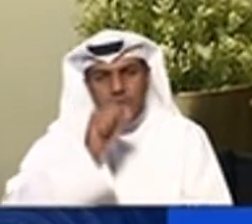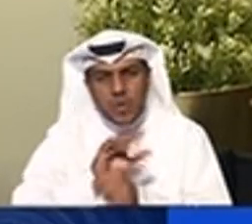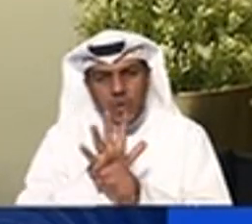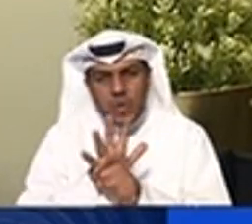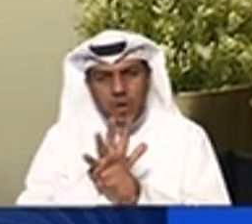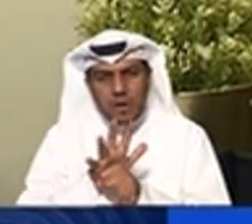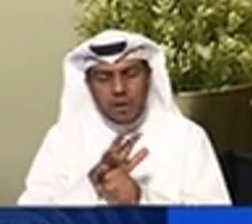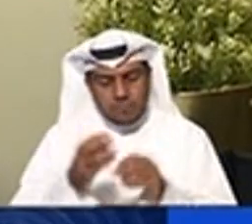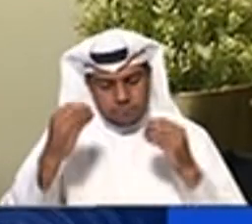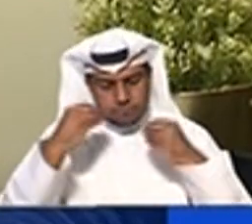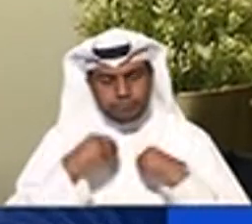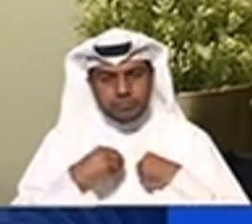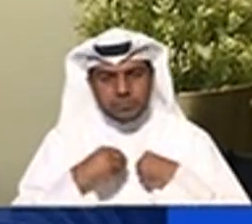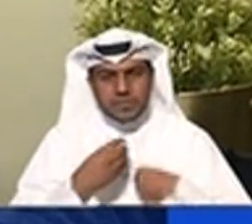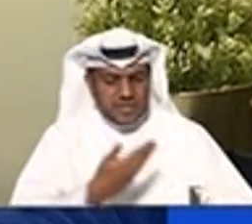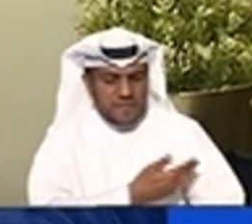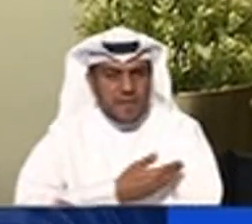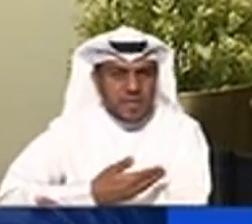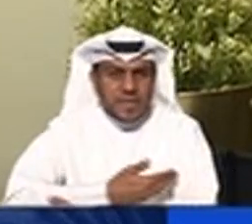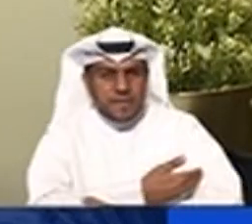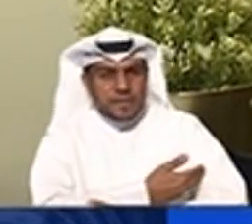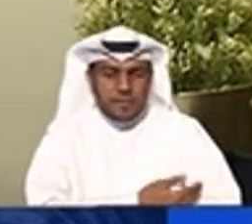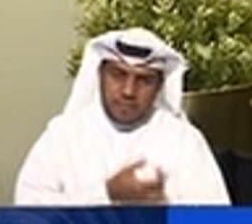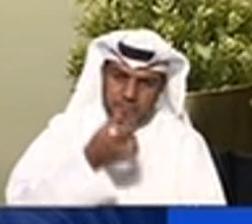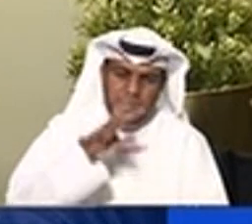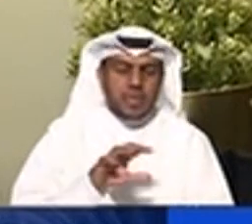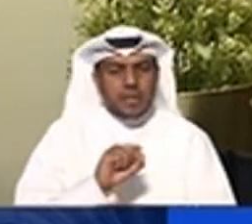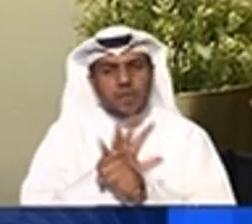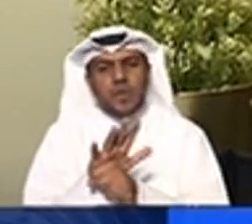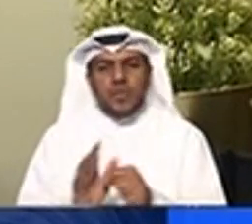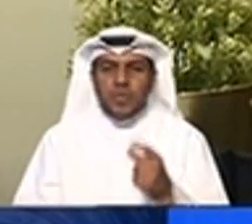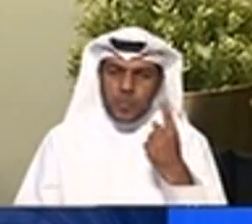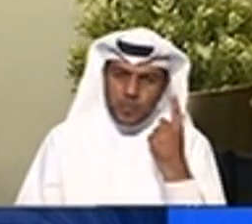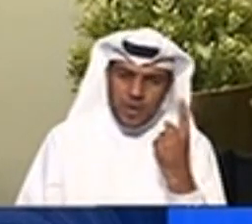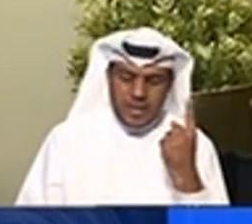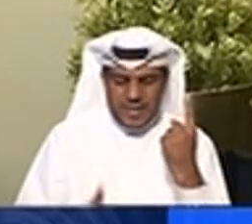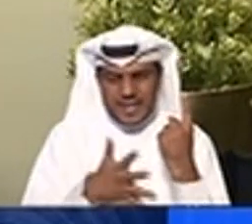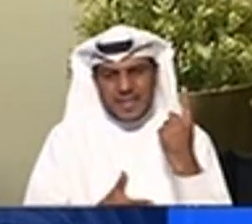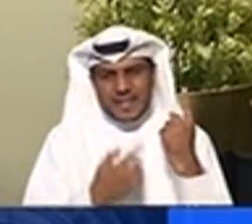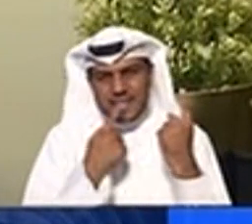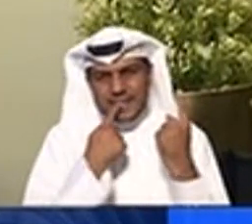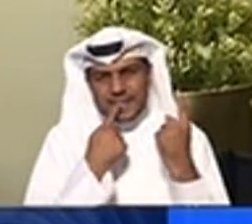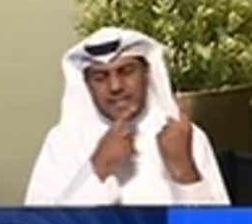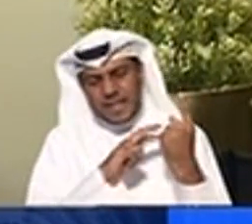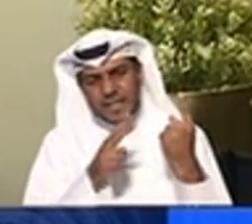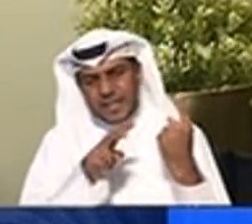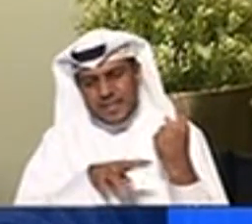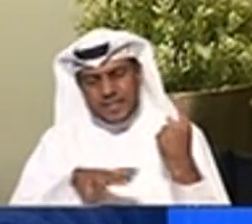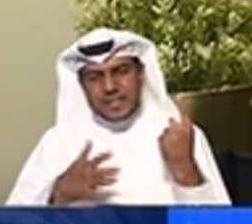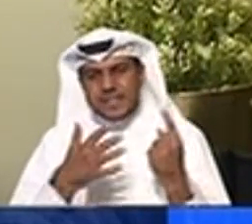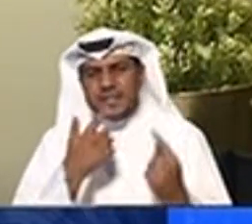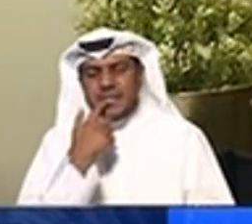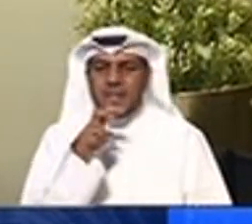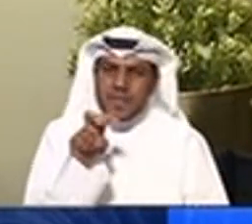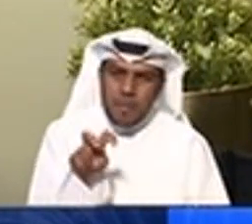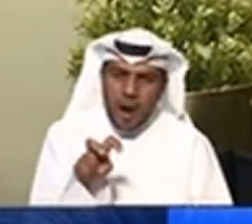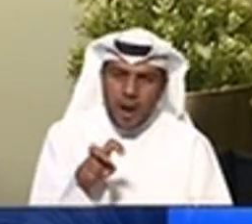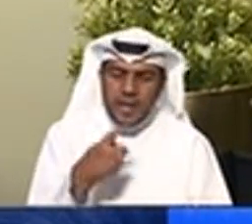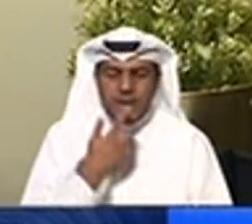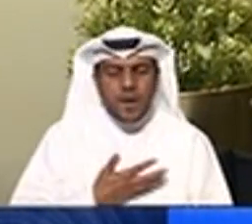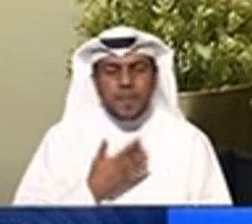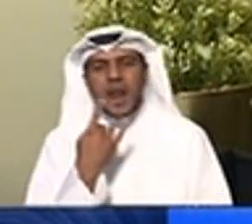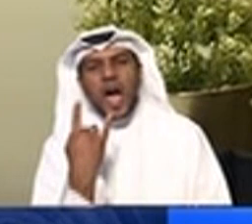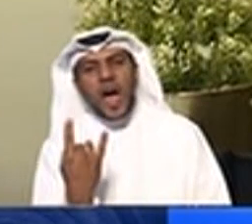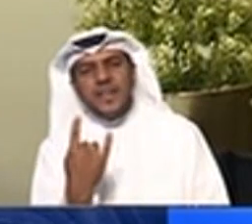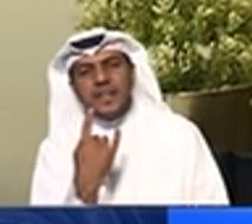بالفيروس وبما أدى إلى وفاته. كذلك هناك أطفال تتراوح أعمارهم بين 8 سنوات وعشر